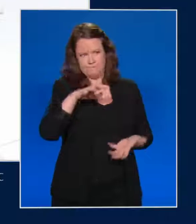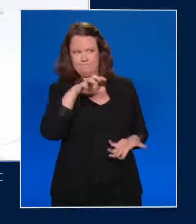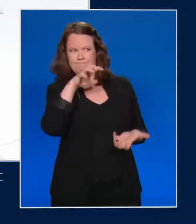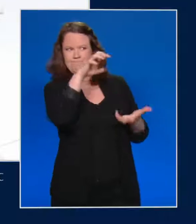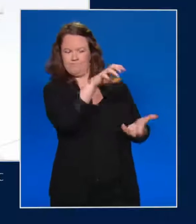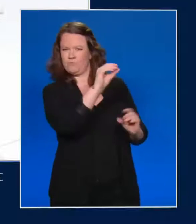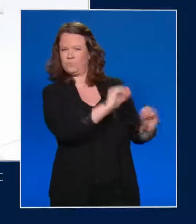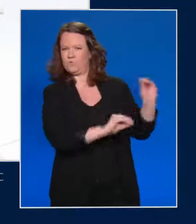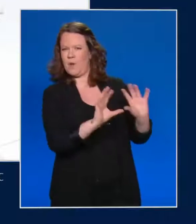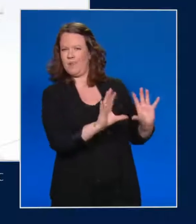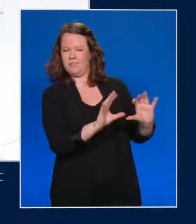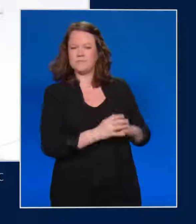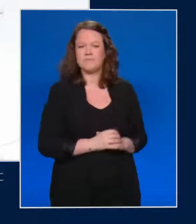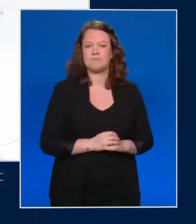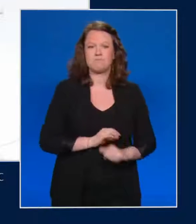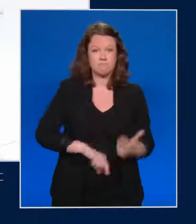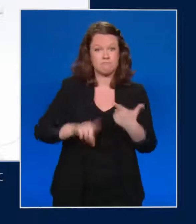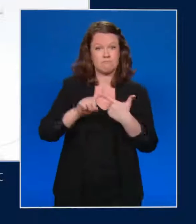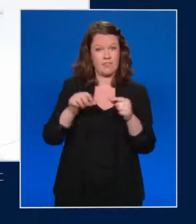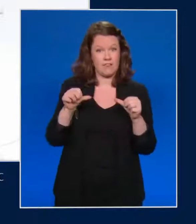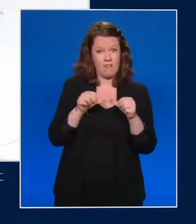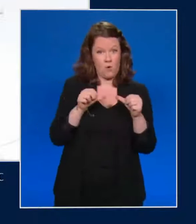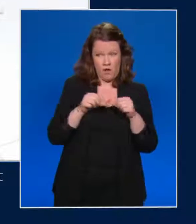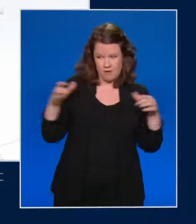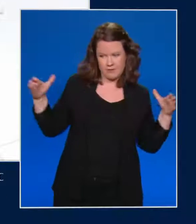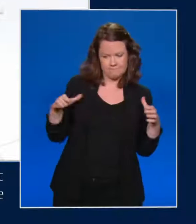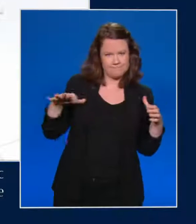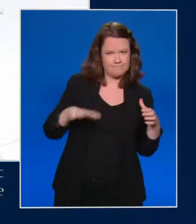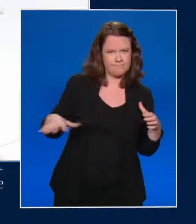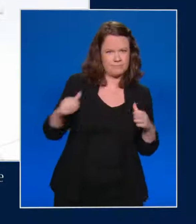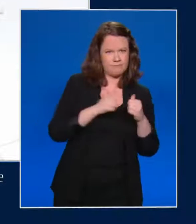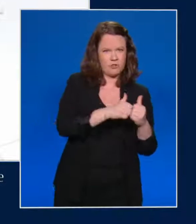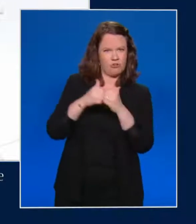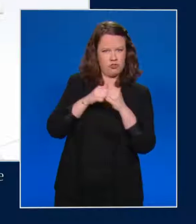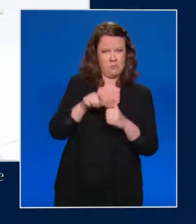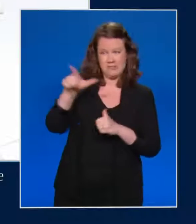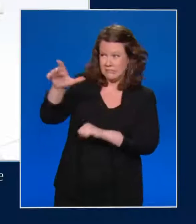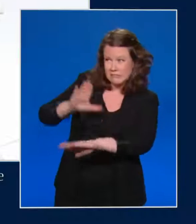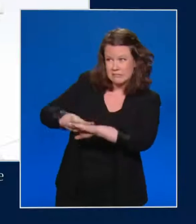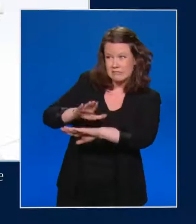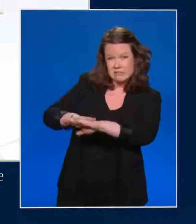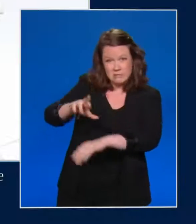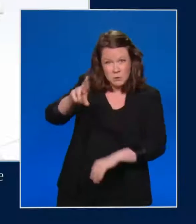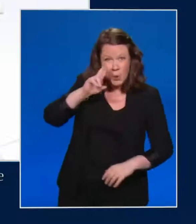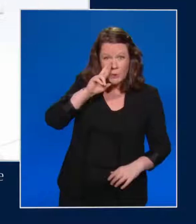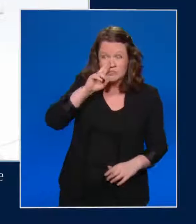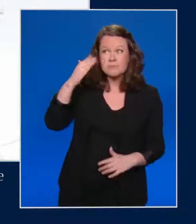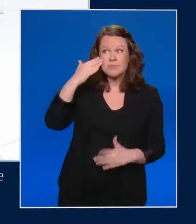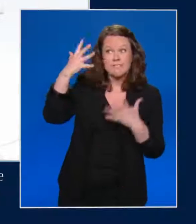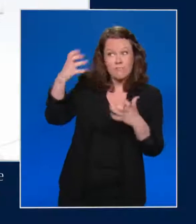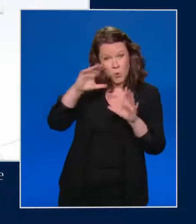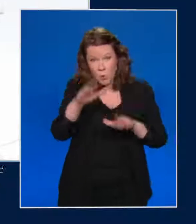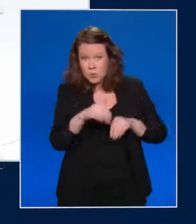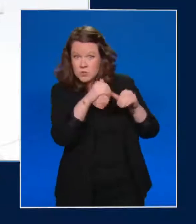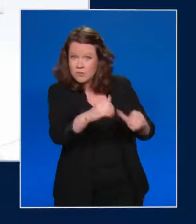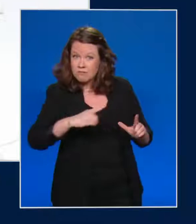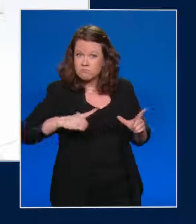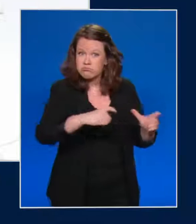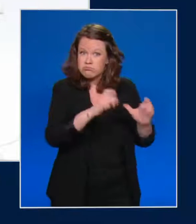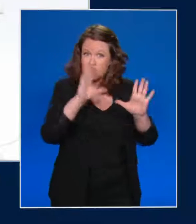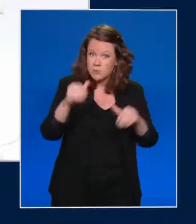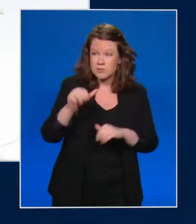en agissant avec les autres nations pour que les dirigeants russes entendent que le choix de la guerre mettraient leur pays au ban des peuples